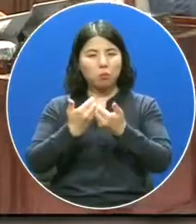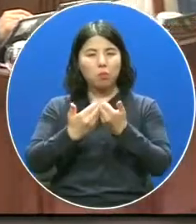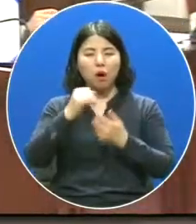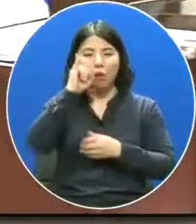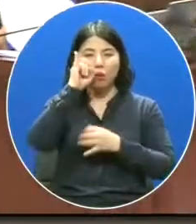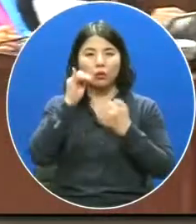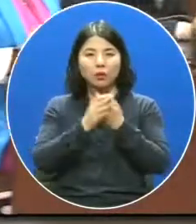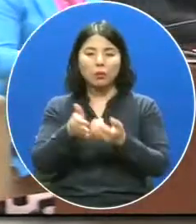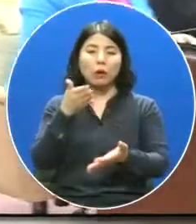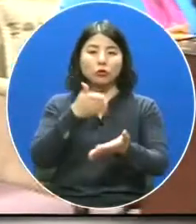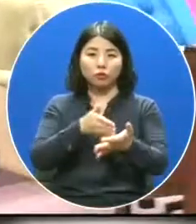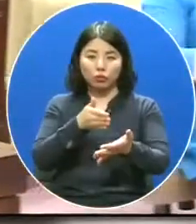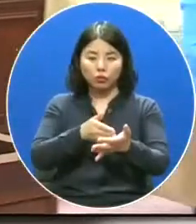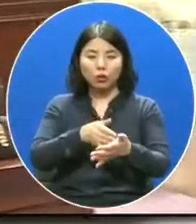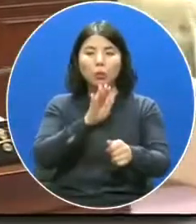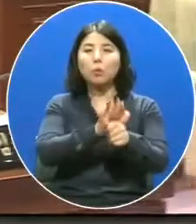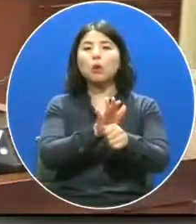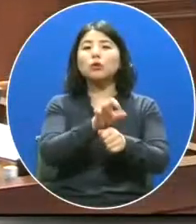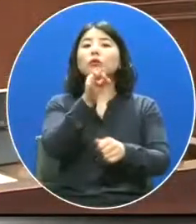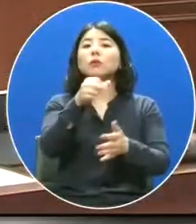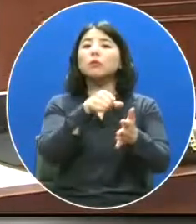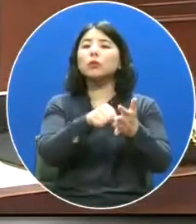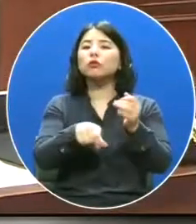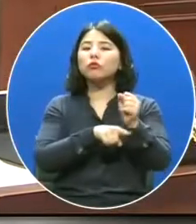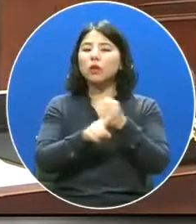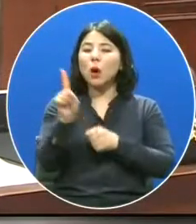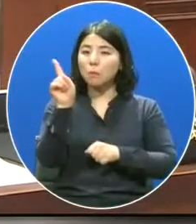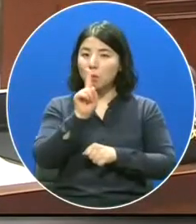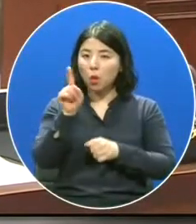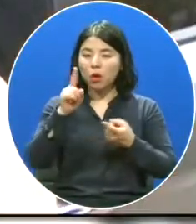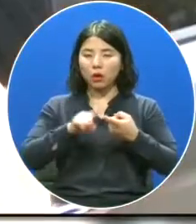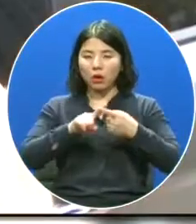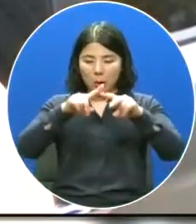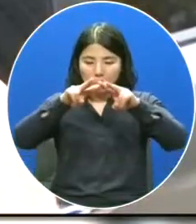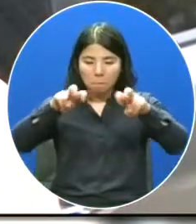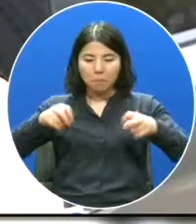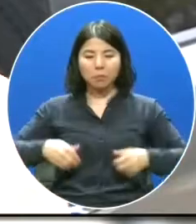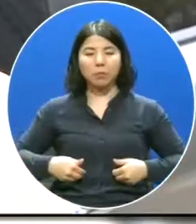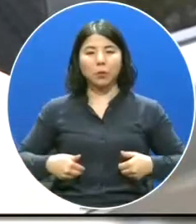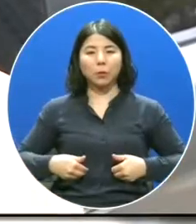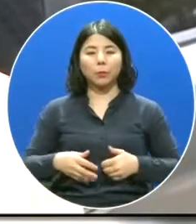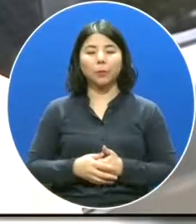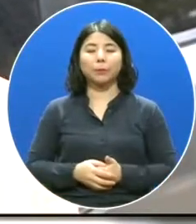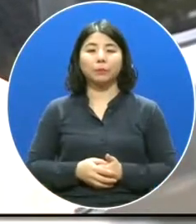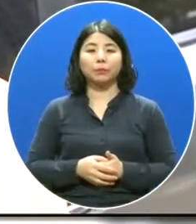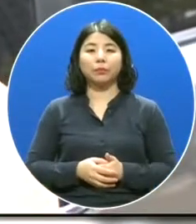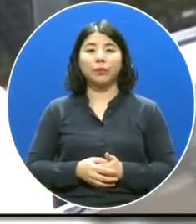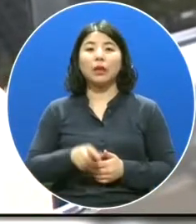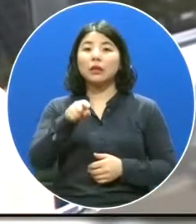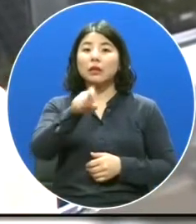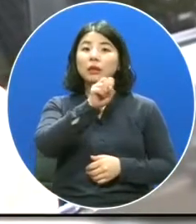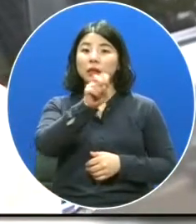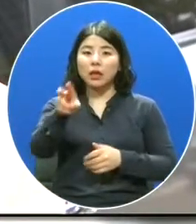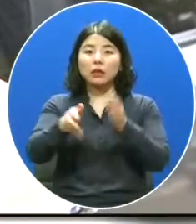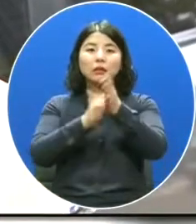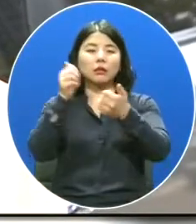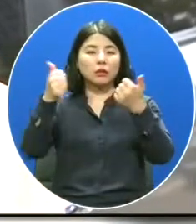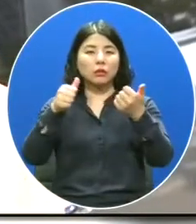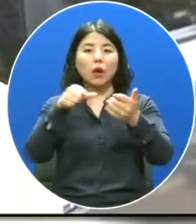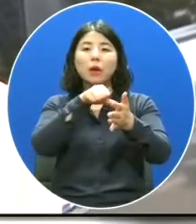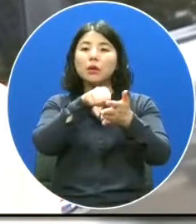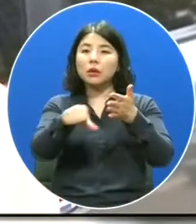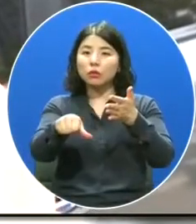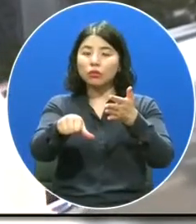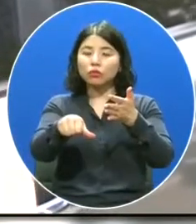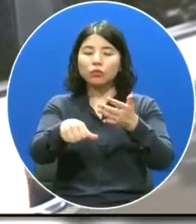있으므로 뉴스에서 보조금을 삭감한 이유가 무엇인지를 살펴볼 필요가 있습니다. 그래야 시의회의 보조금